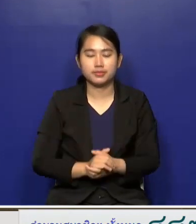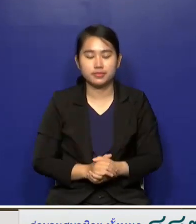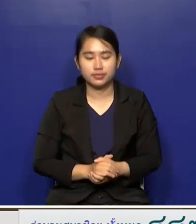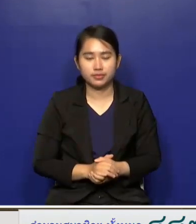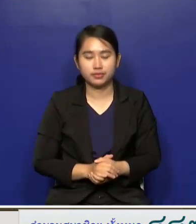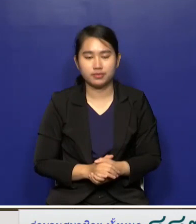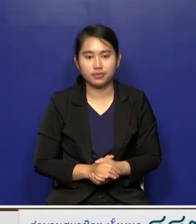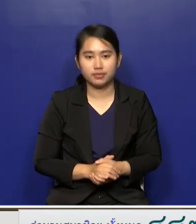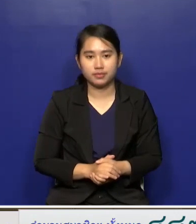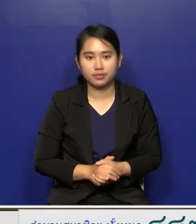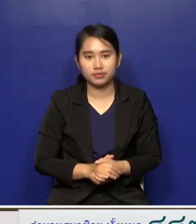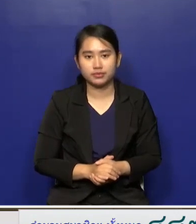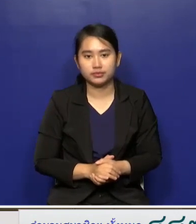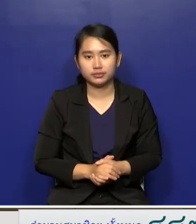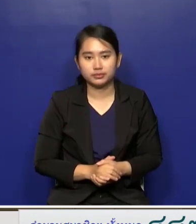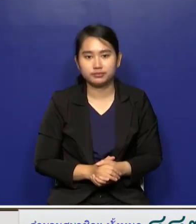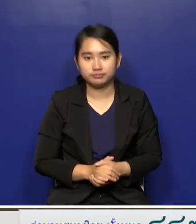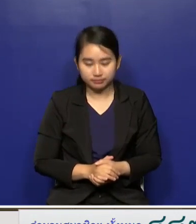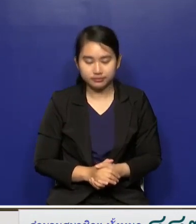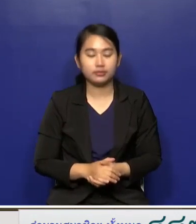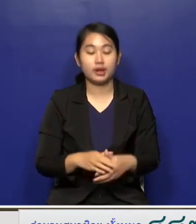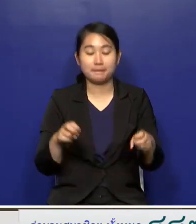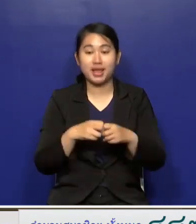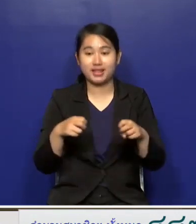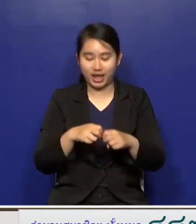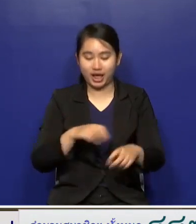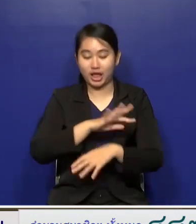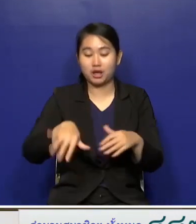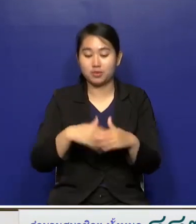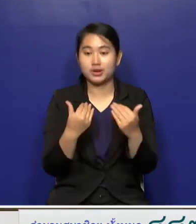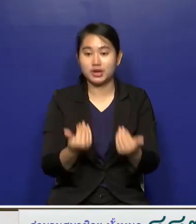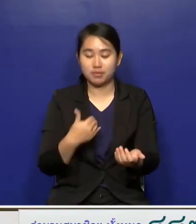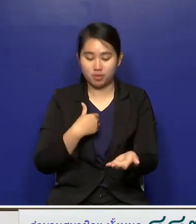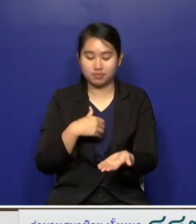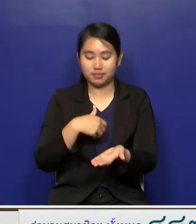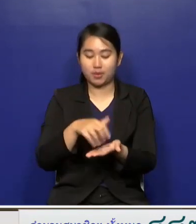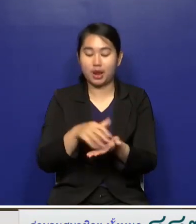ขึ้นสิ่งเหล่านี้เป็นประเด็นหนึ่งที่ผมได้เสนอว่า